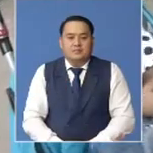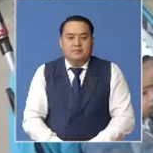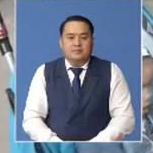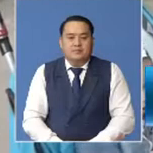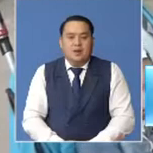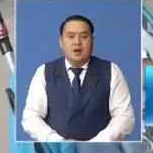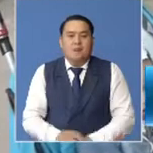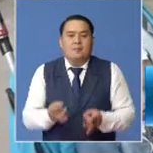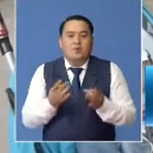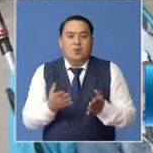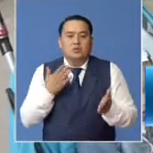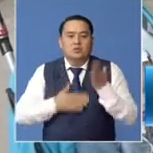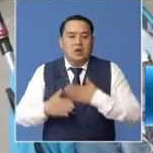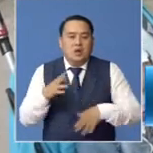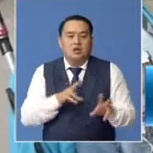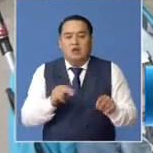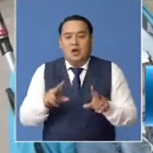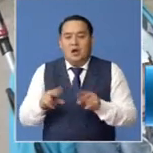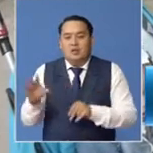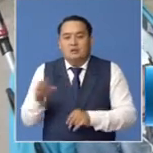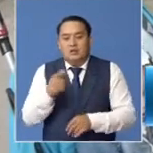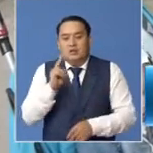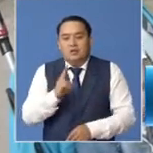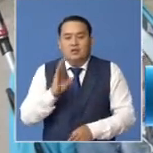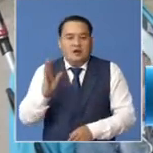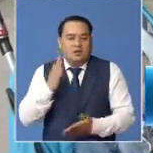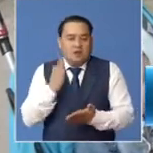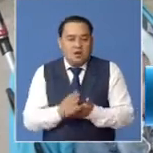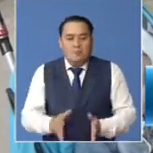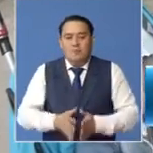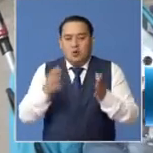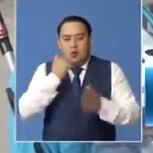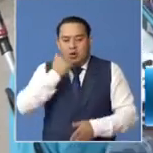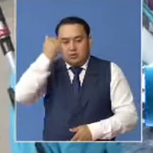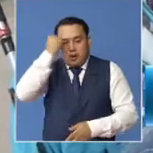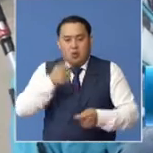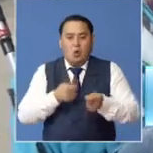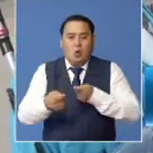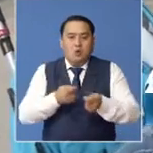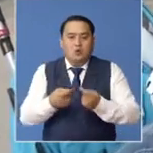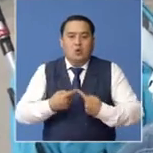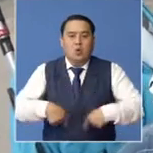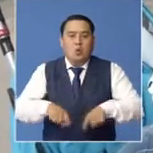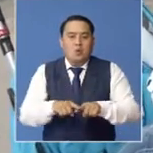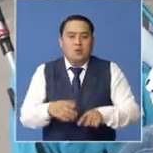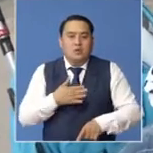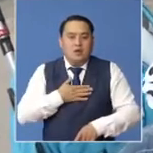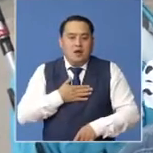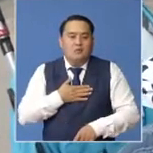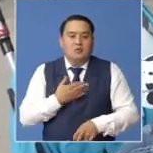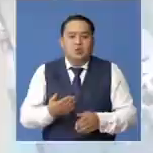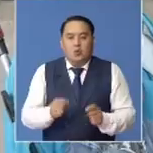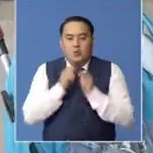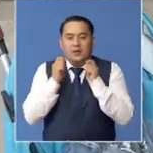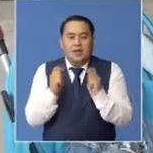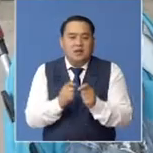Я просто на 7-м небе от счастья. Теперь у нас своя квартира. Большое спасибо нашему руководству области, неравнодушным гражданам за такой